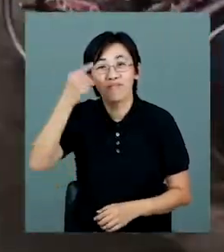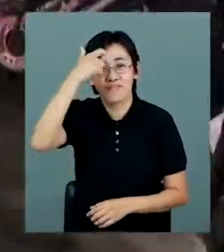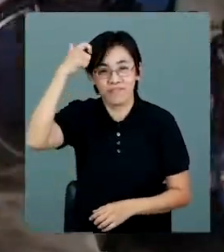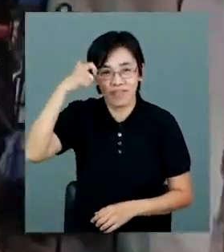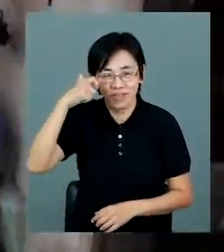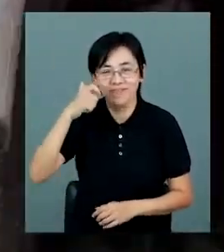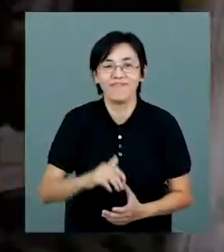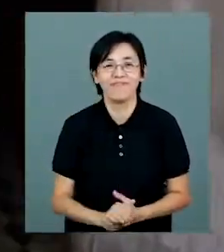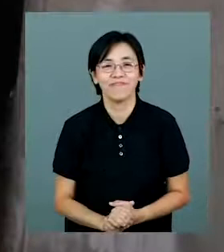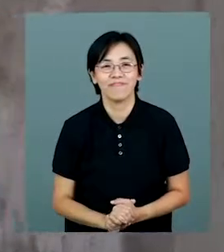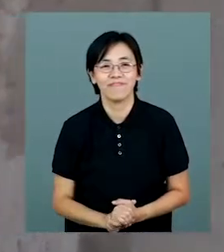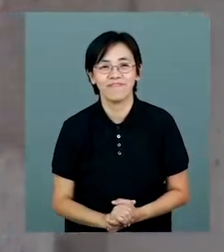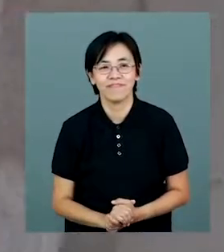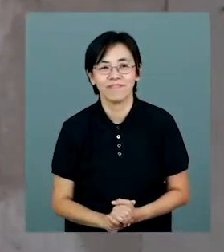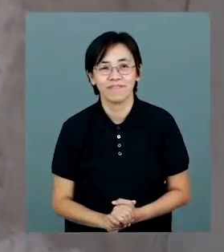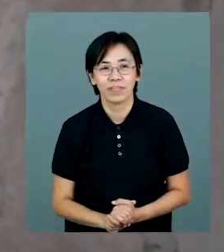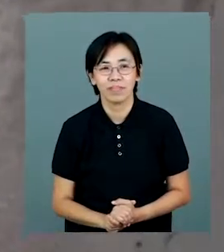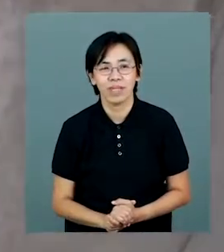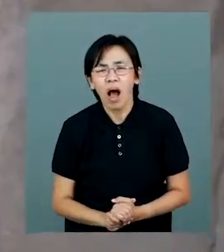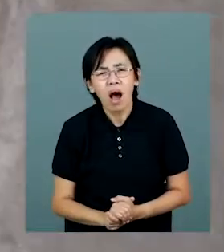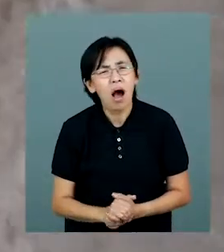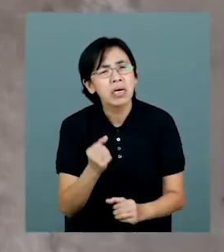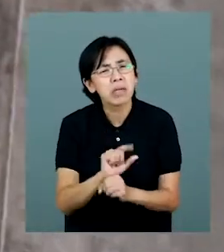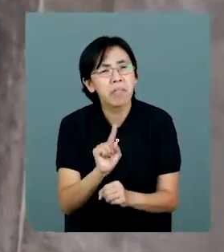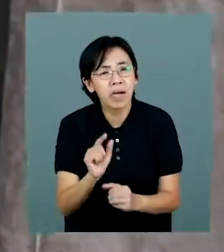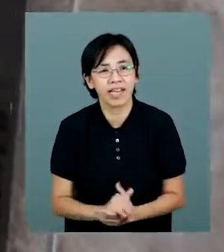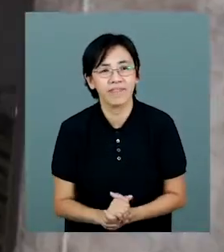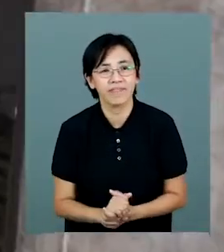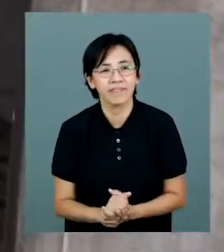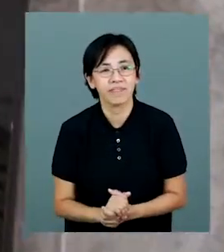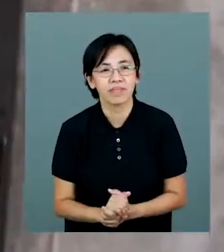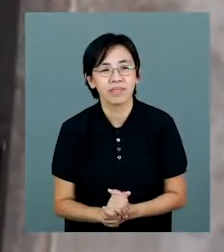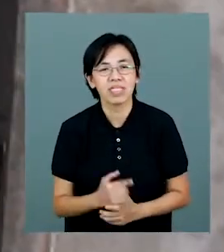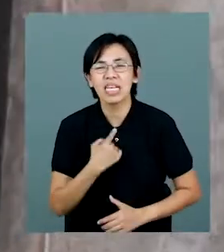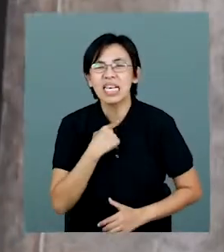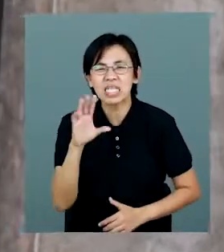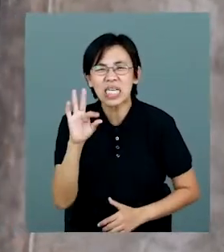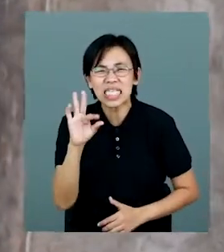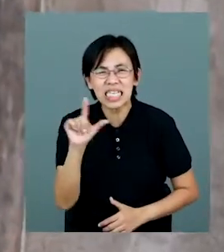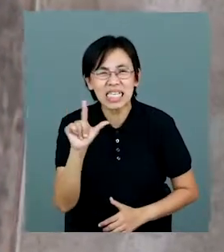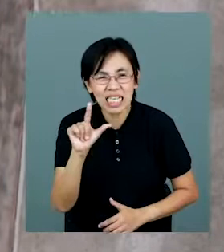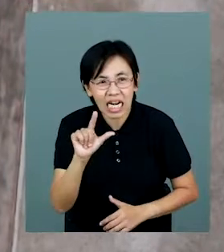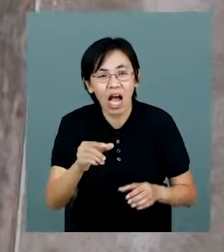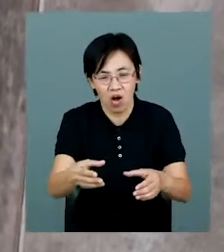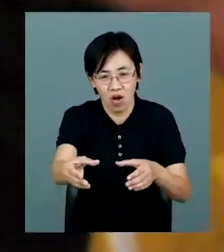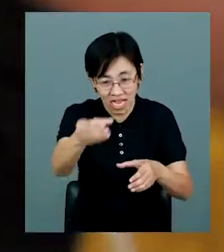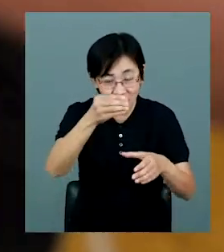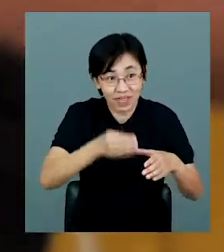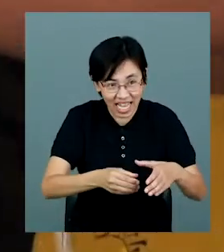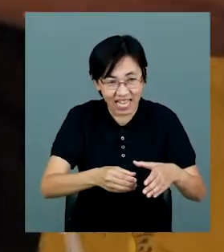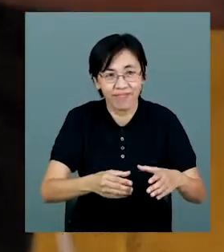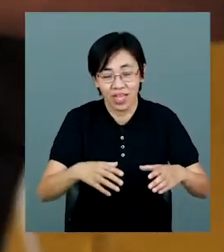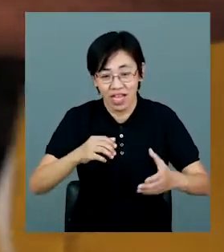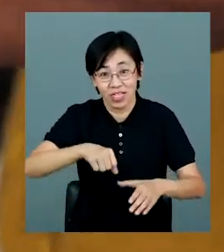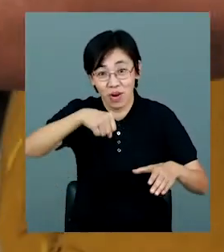อันนี้เอ้ยก็เลยอีกอันนี้เหรออ ย่างบ้านนี้มาทำอะไรพี่ วันนี้ก็ได้มาเก็บสินค้าครับ ตอนนั้นนี้เอ